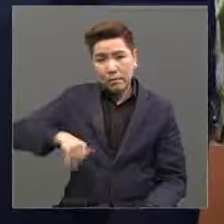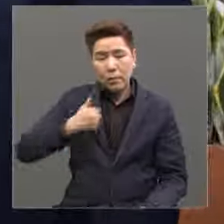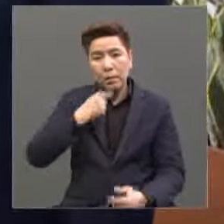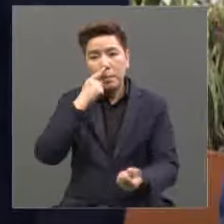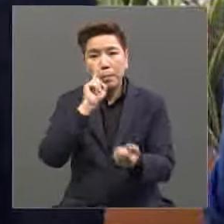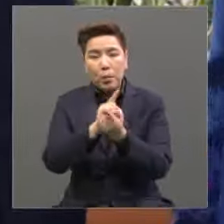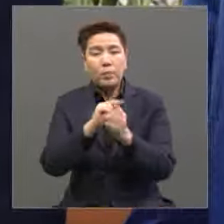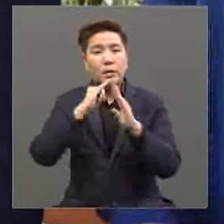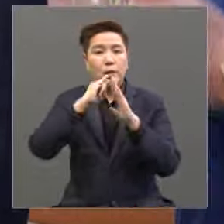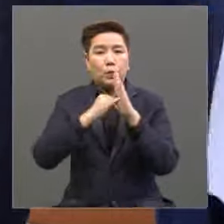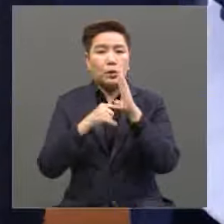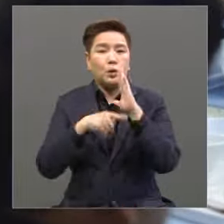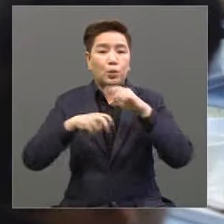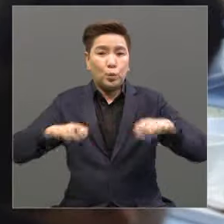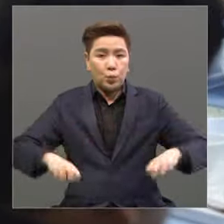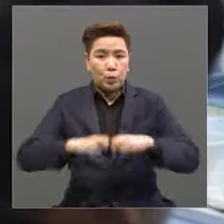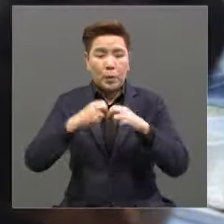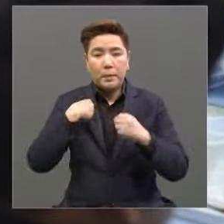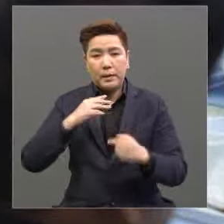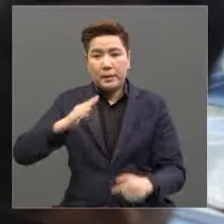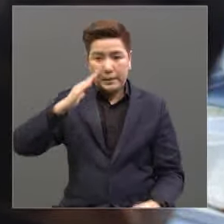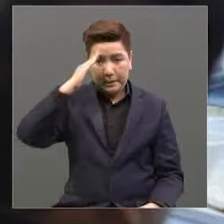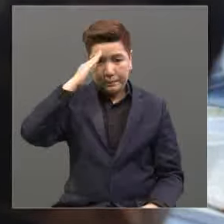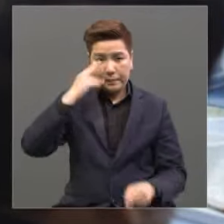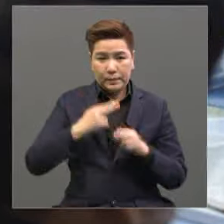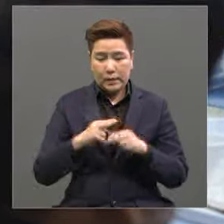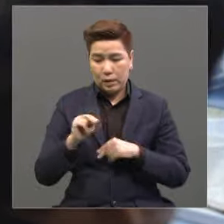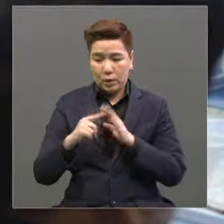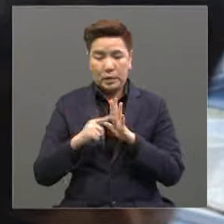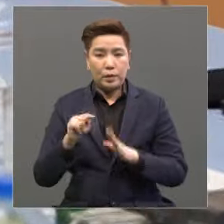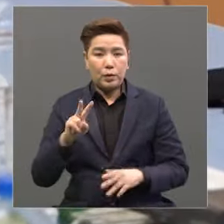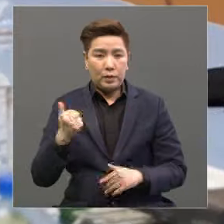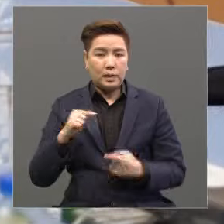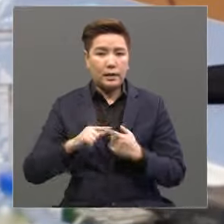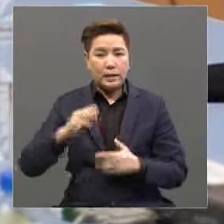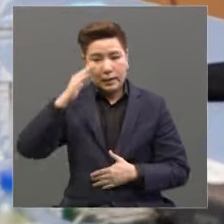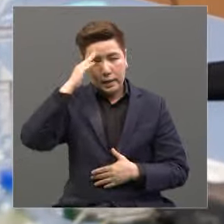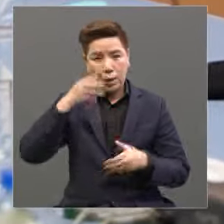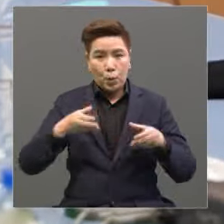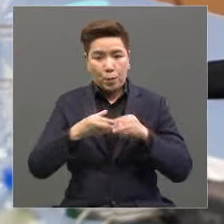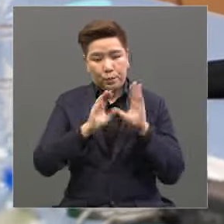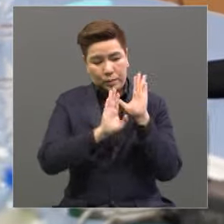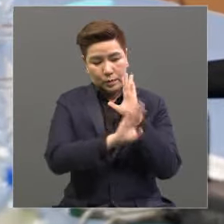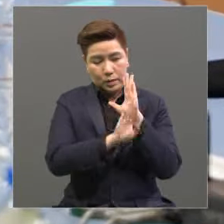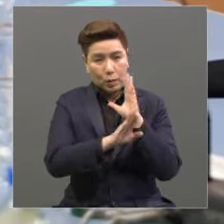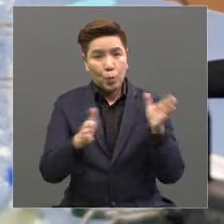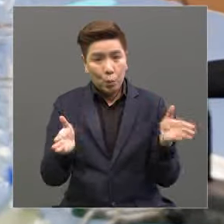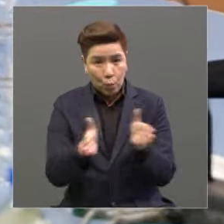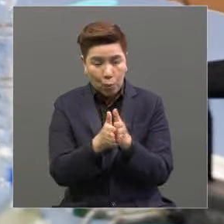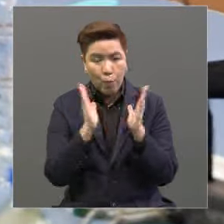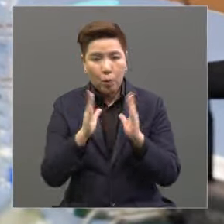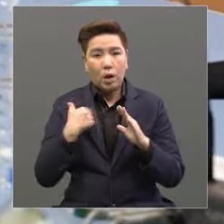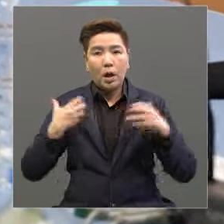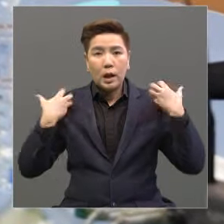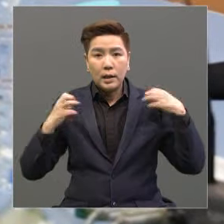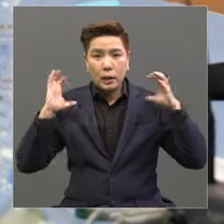พิจิตรบุญทันผู้ว่าราชการจังหวัดสุรินทร์มีพลตรีณัฐศรีอินนะคะผู้บัญชาการกองกำลังสุรนารีรวมทั้งหัวหน้าส่วน